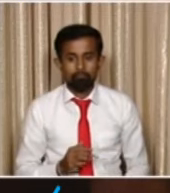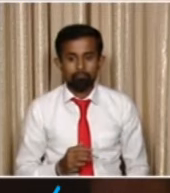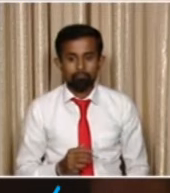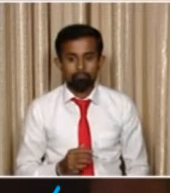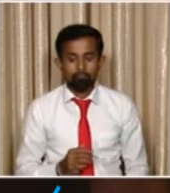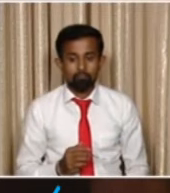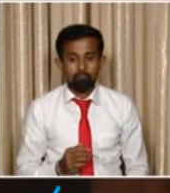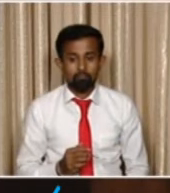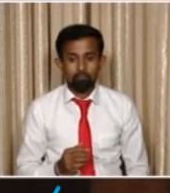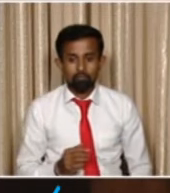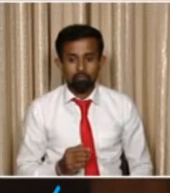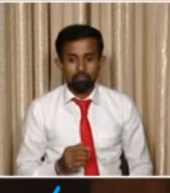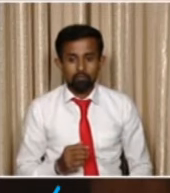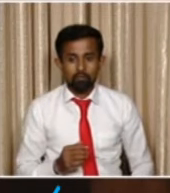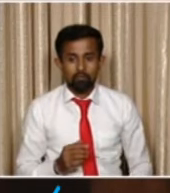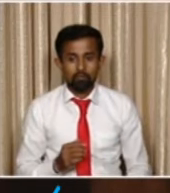நியமிக்கப்பட்ட ஆணைக்குழுவுக்கு